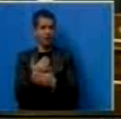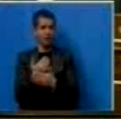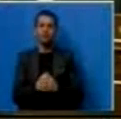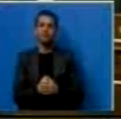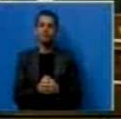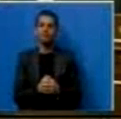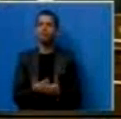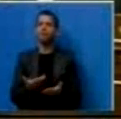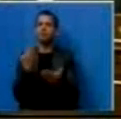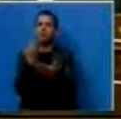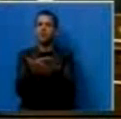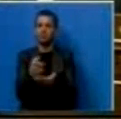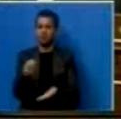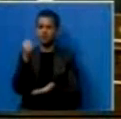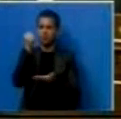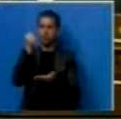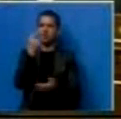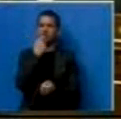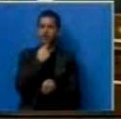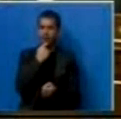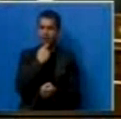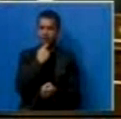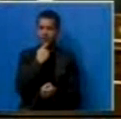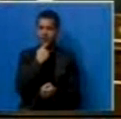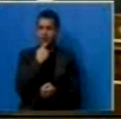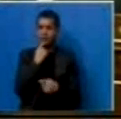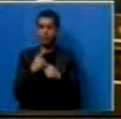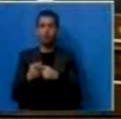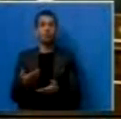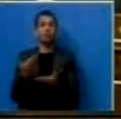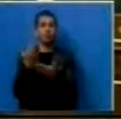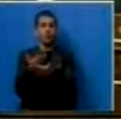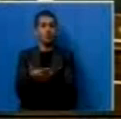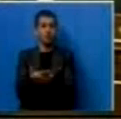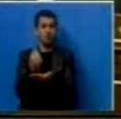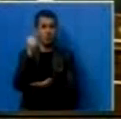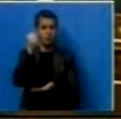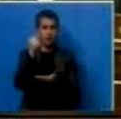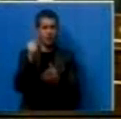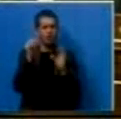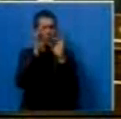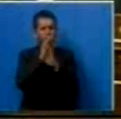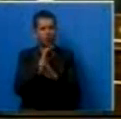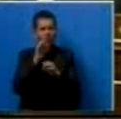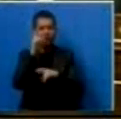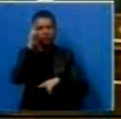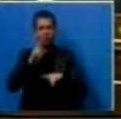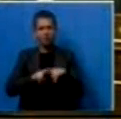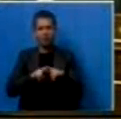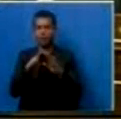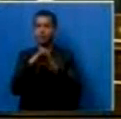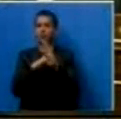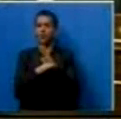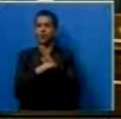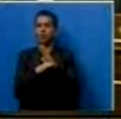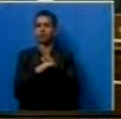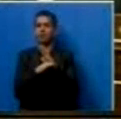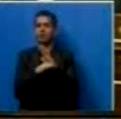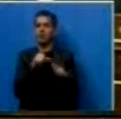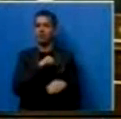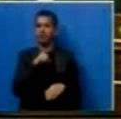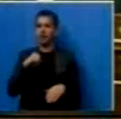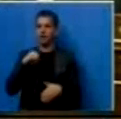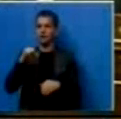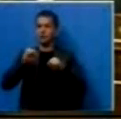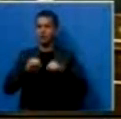na propozon një buxhet të vjetër dhe na propozon buxhet pa e pasur të aprovuar programin e vet qeveritar